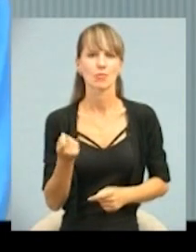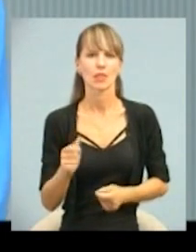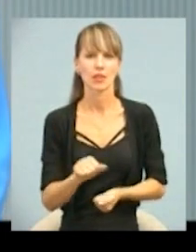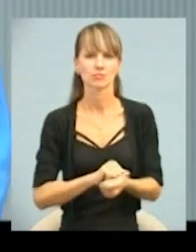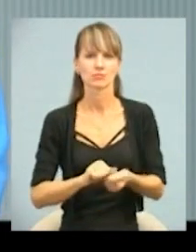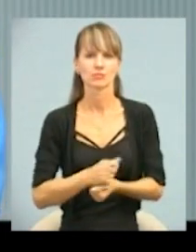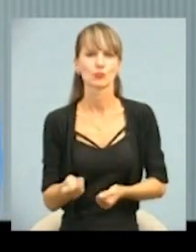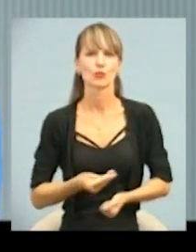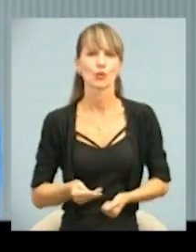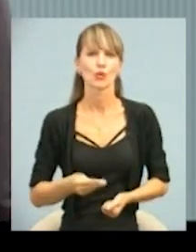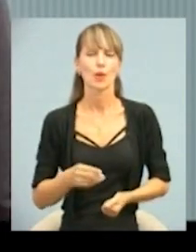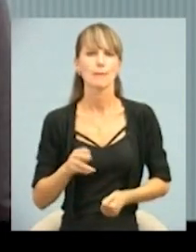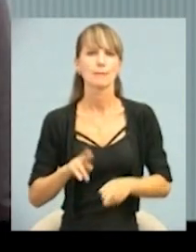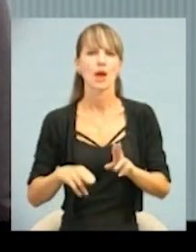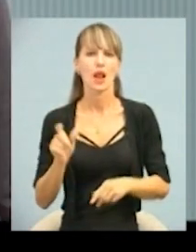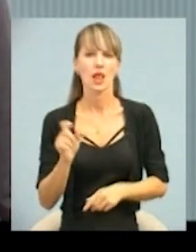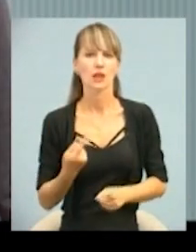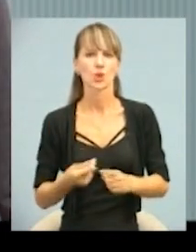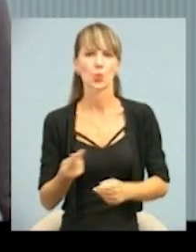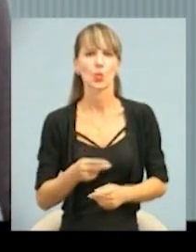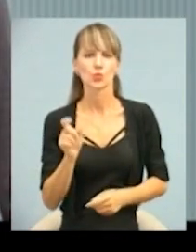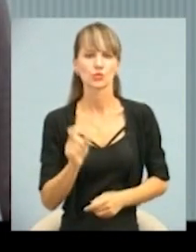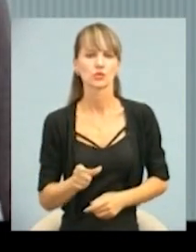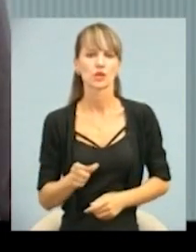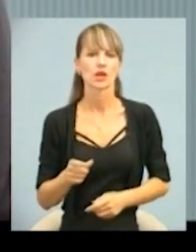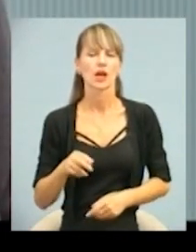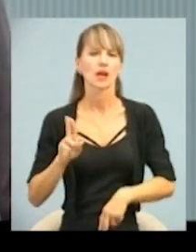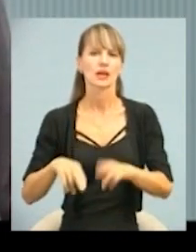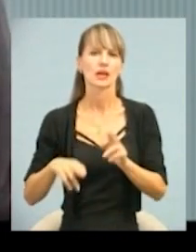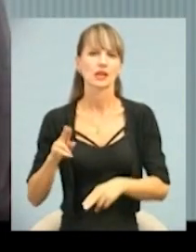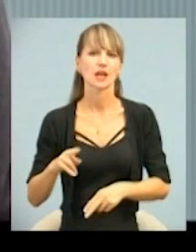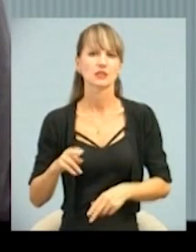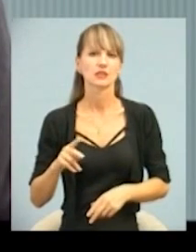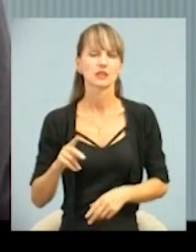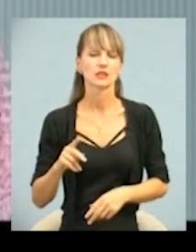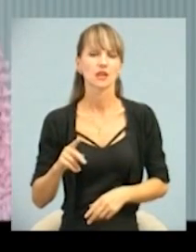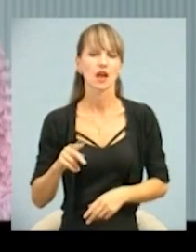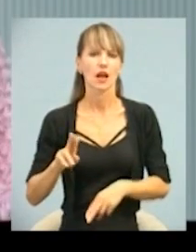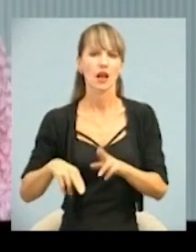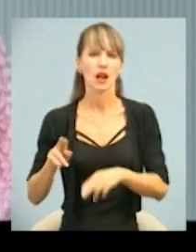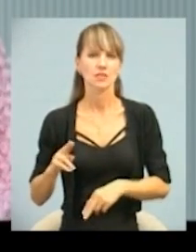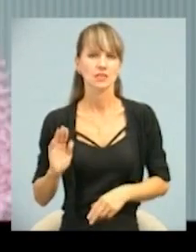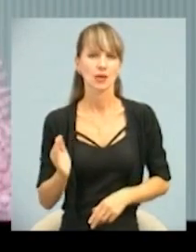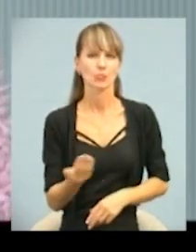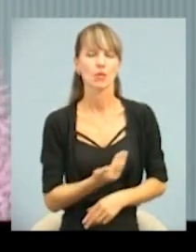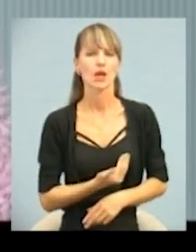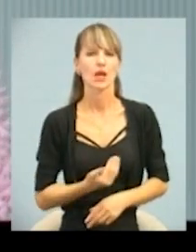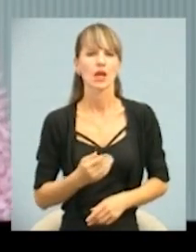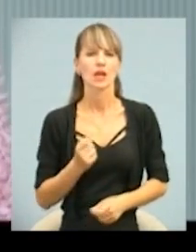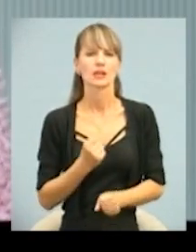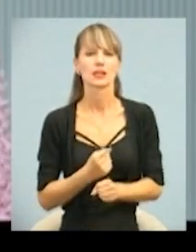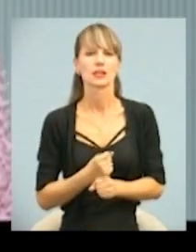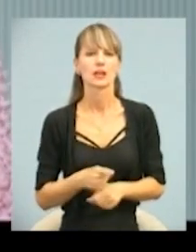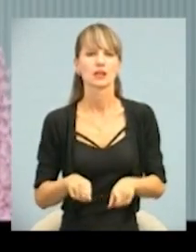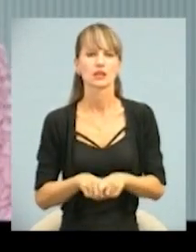Маляр – это художник. Маляр красит красками, а строит только кирпичами. Это делают на такой